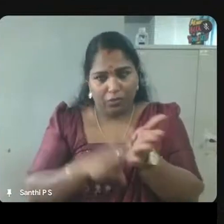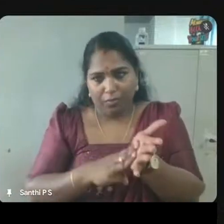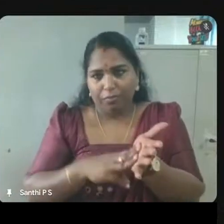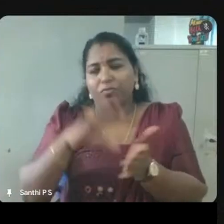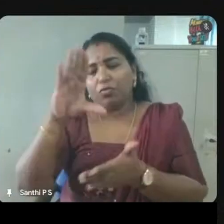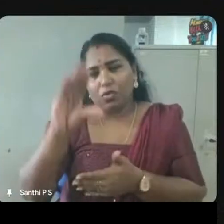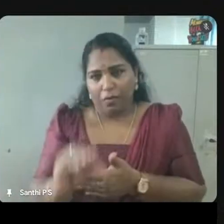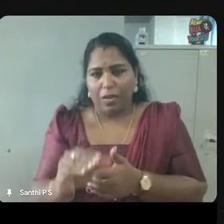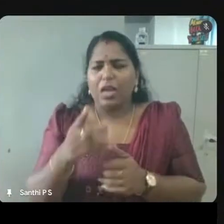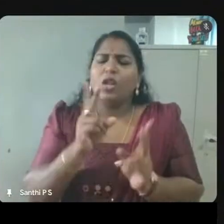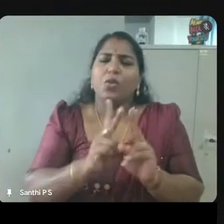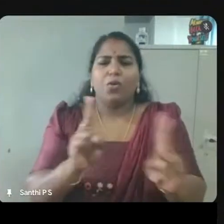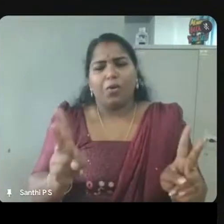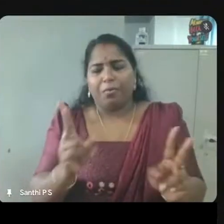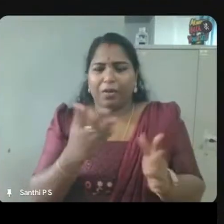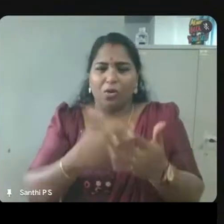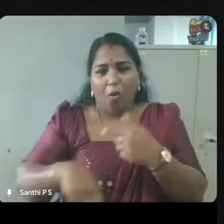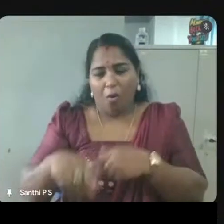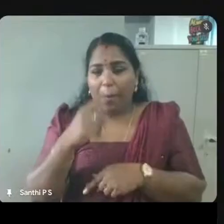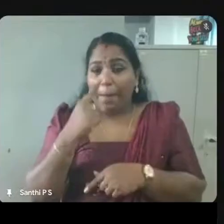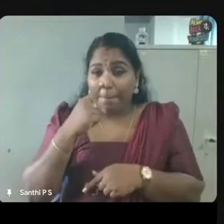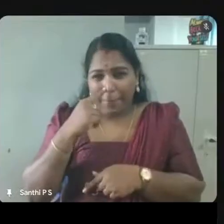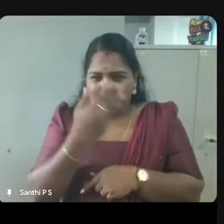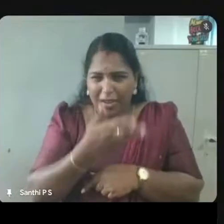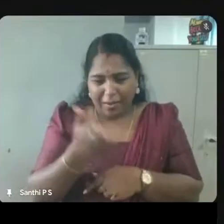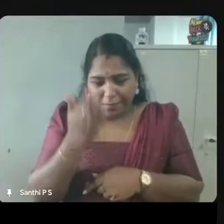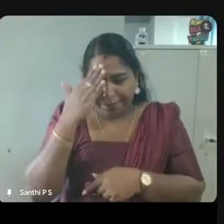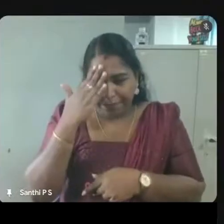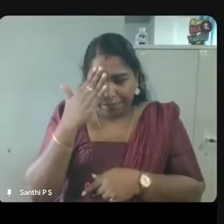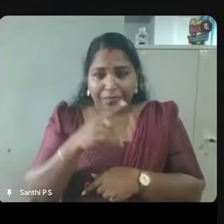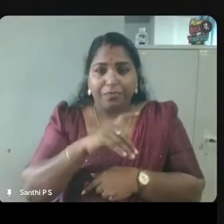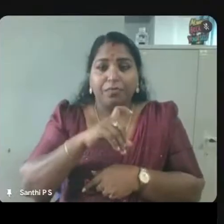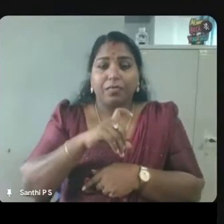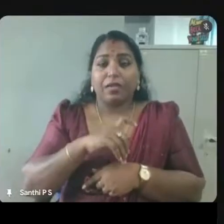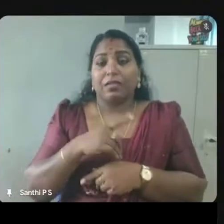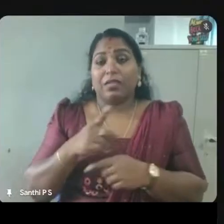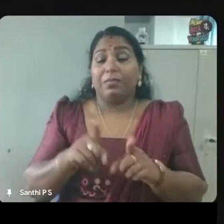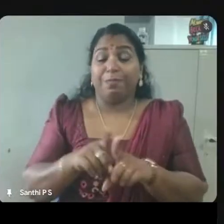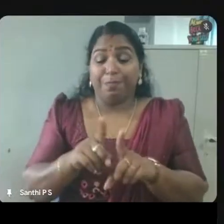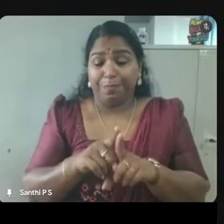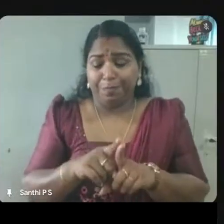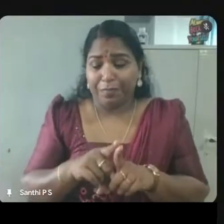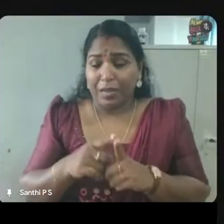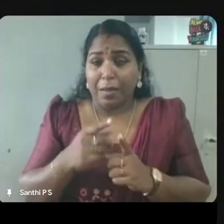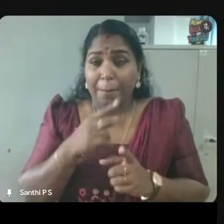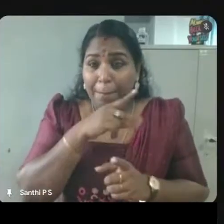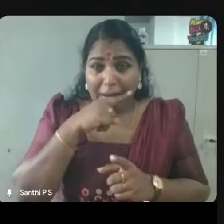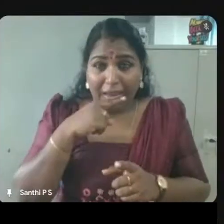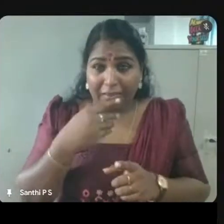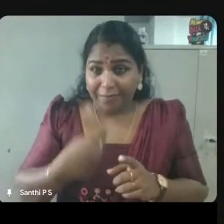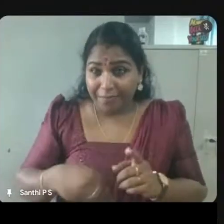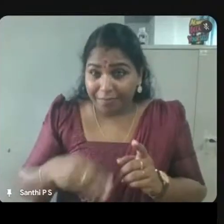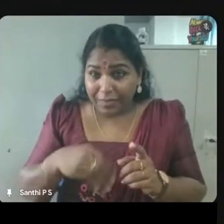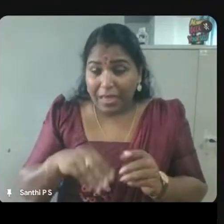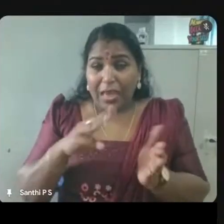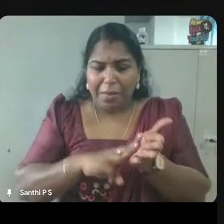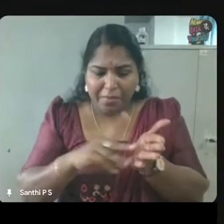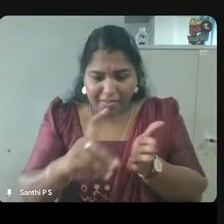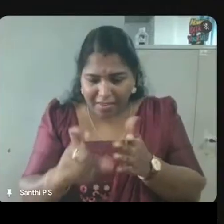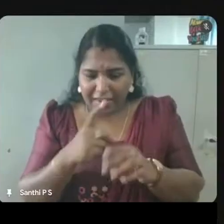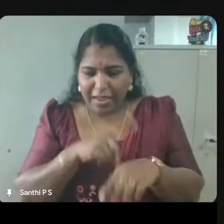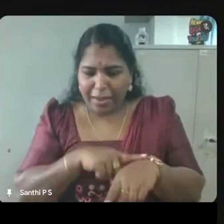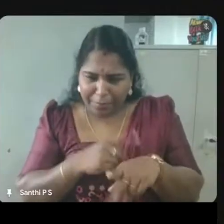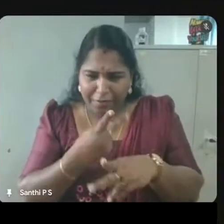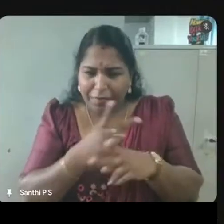ആണുങ്ങൾക്കും ആവശ്യമാണ് കാൽഷ്യം, ലേഡീസിനും ബ്ലഡ് ലോസ് വരുന്നത് കൊണ്ട് കാൽഷ്യം വളരെയധികം ആവശ്യമാണ്. അത് മാത്രമല്ല നമുക്കിപ്പോൾ അതുകൊണ്ട് ഡയറ്റിൽ